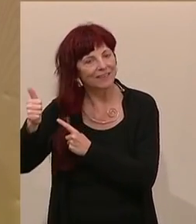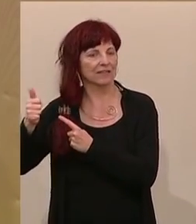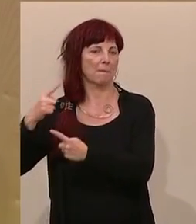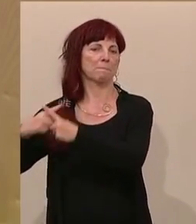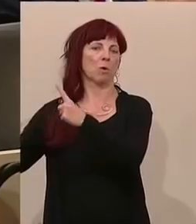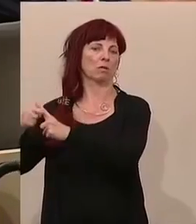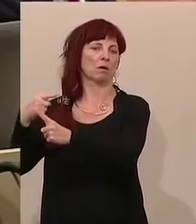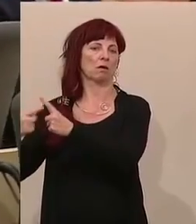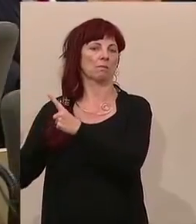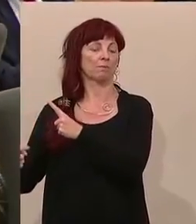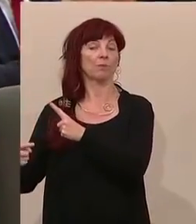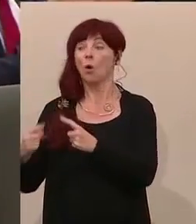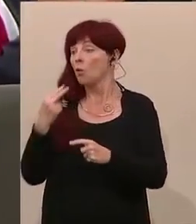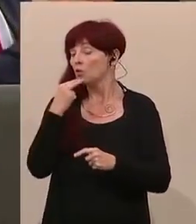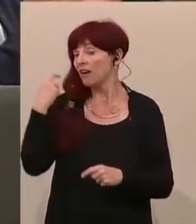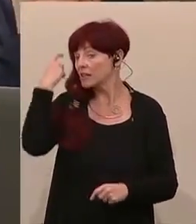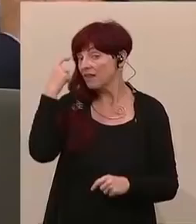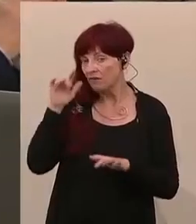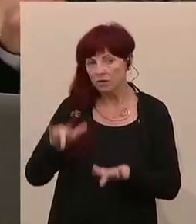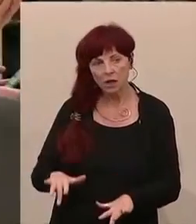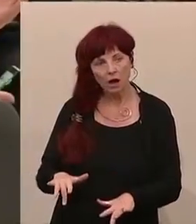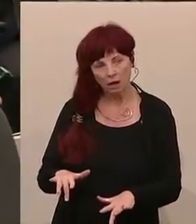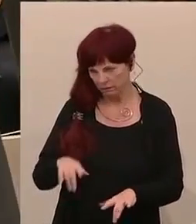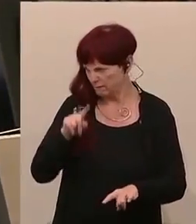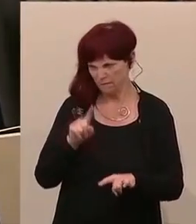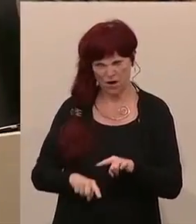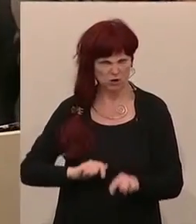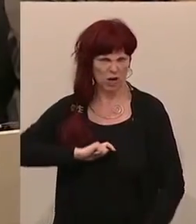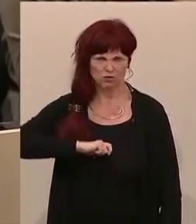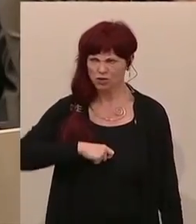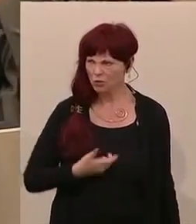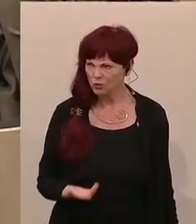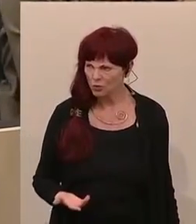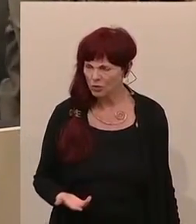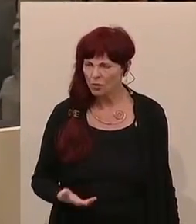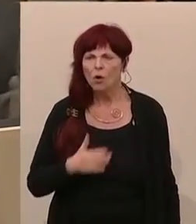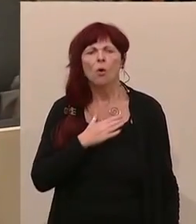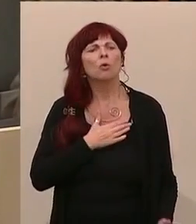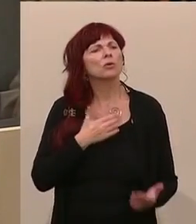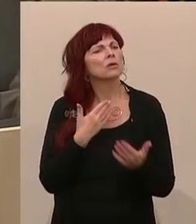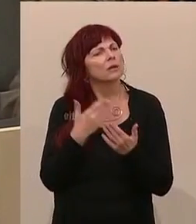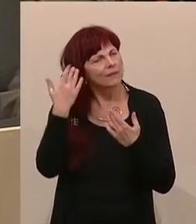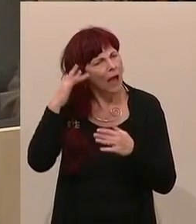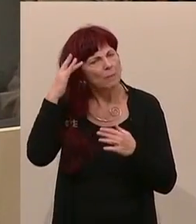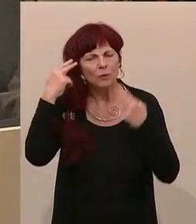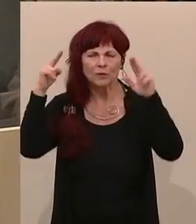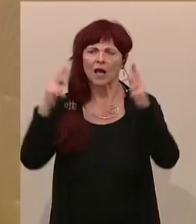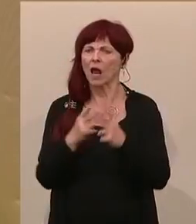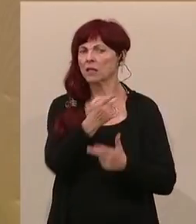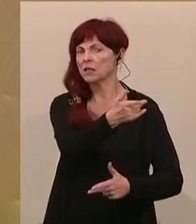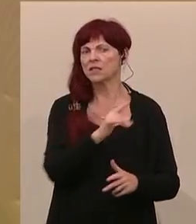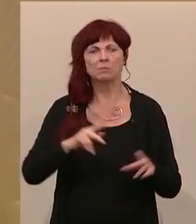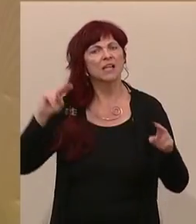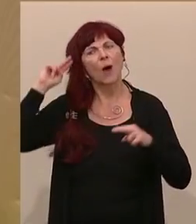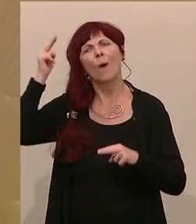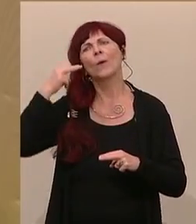Rechtswissenschaft. Wer daran zweifelt, ist, glaube ich, falsch gewickelt. Und meine sehr geehrten Damen und Herren, Ihre künstlichen Betroffenheitsstürme